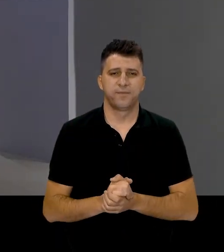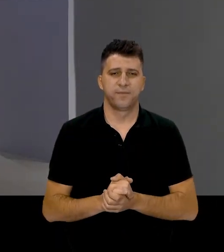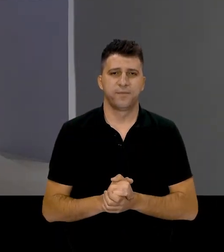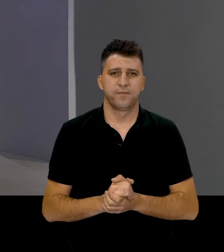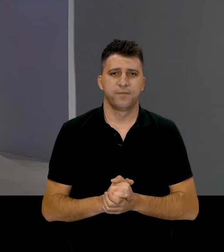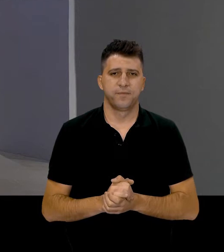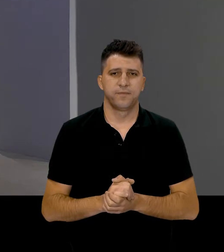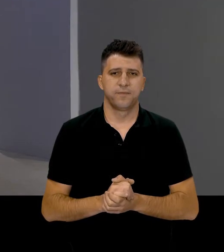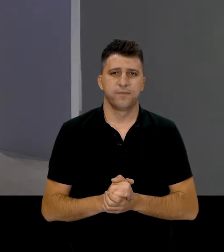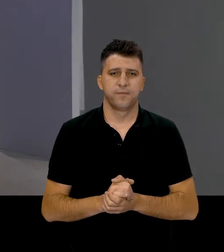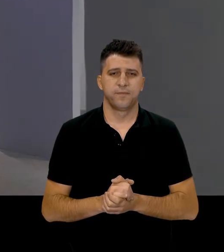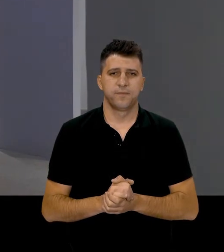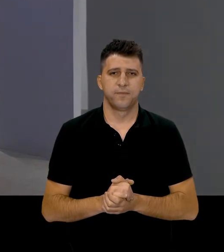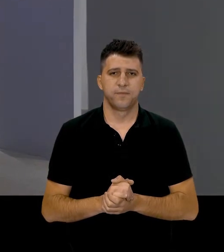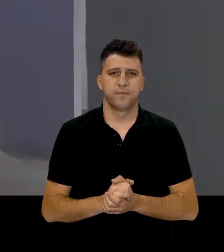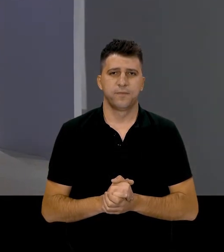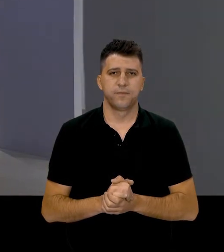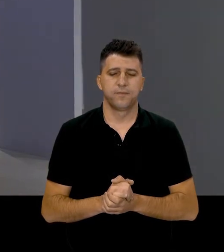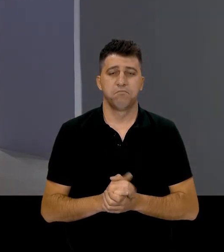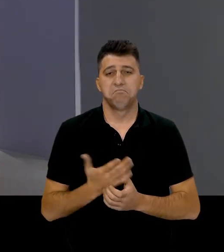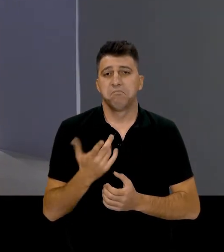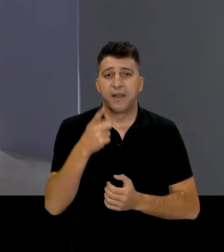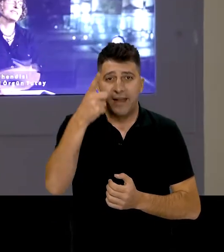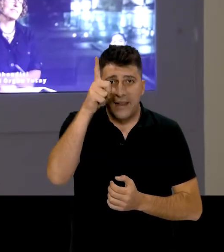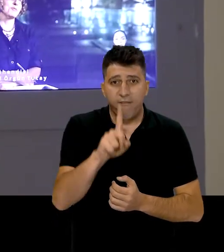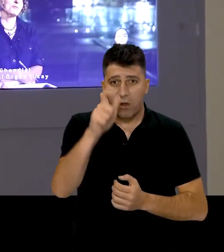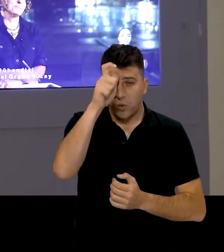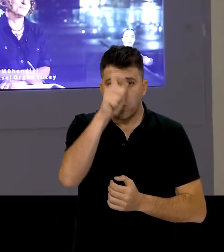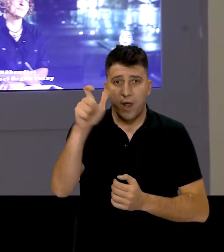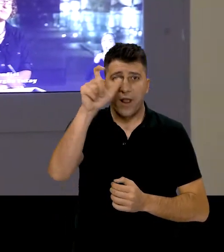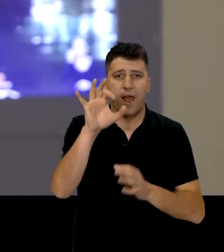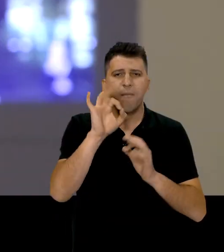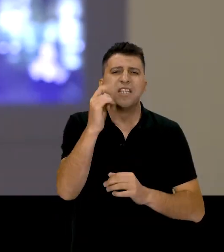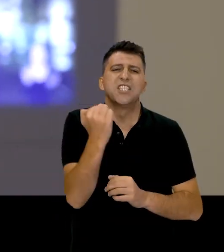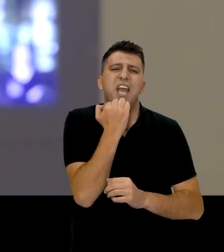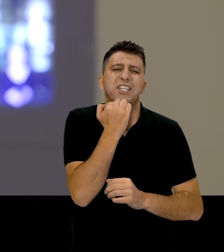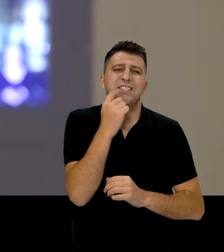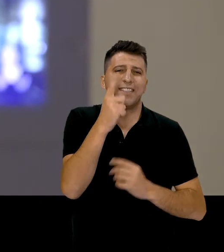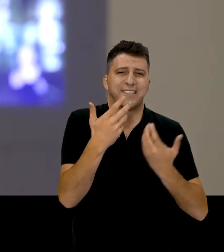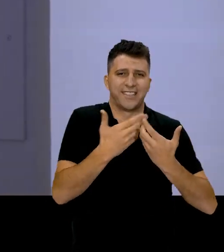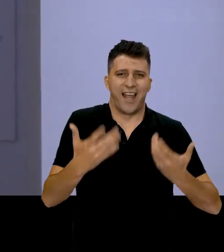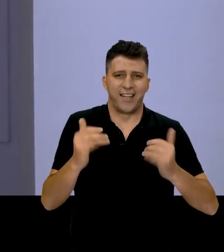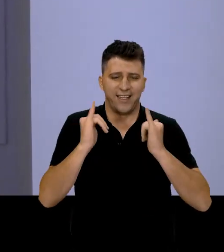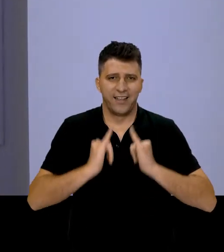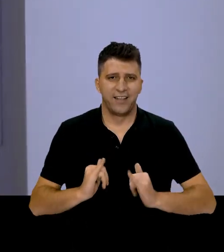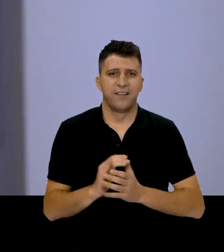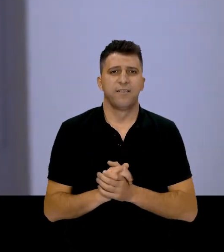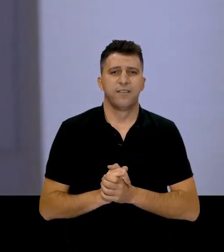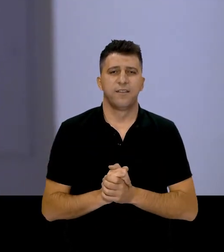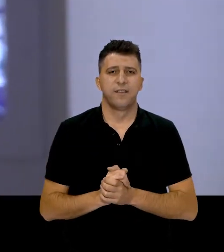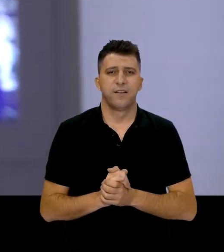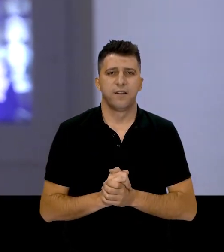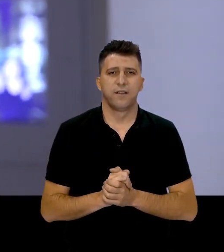Şey kurucu. Türkiye'de ilk defa hem geçici bir sergiyi hem de